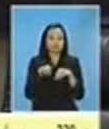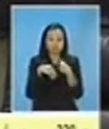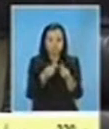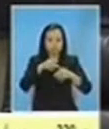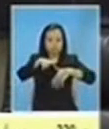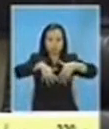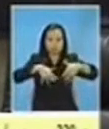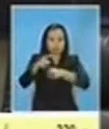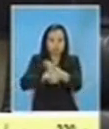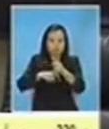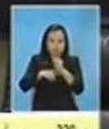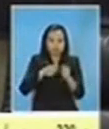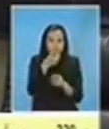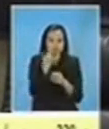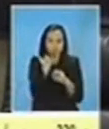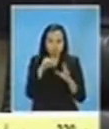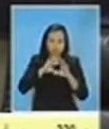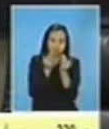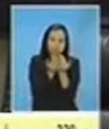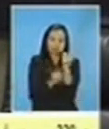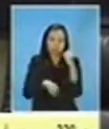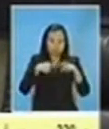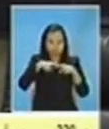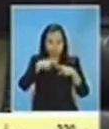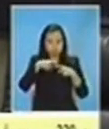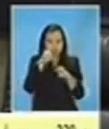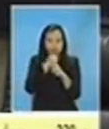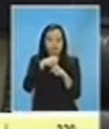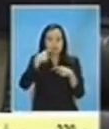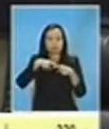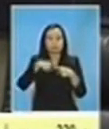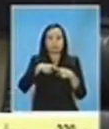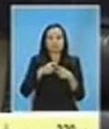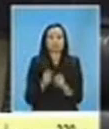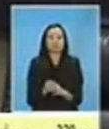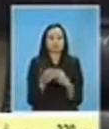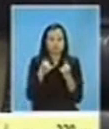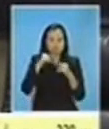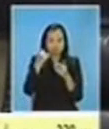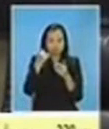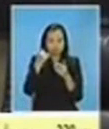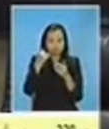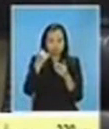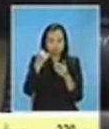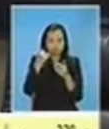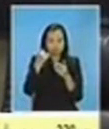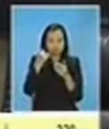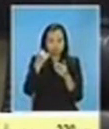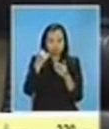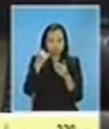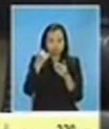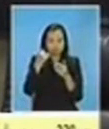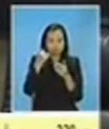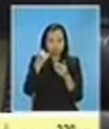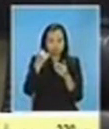ายกยิ่งลักษณ์เนี่ยเป็นคนชวนปปช.เนี่ยให้ไปร่วมตรวจสต็อกข้าวด้วยกันจะได้เคลียร์จะได้เห็นว่าการเก็บสต็อกข้